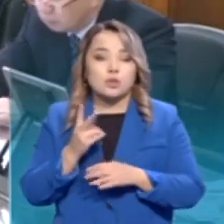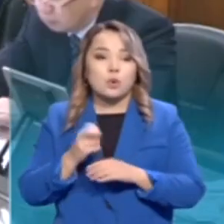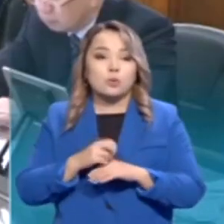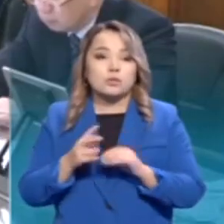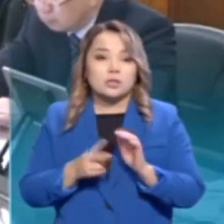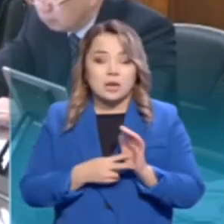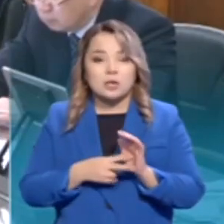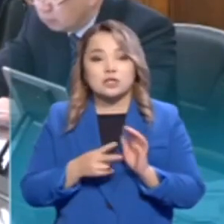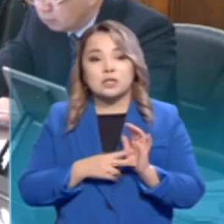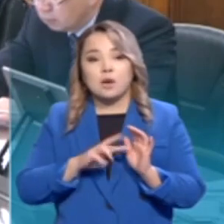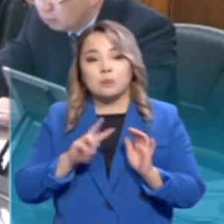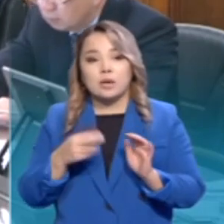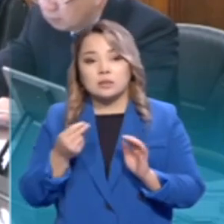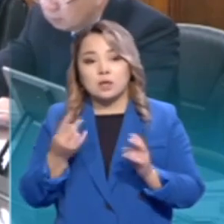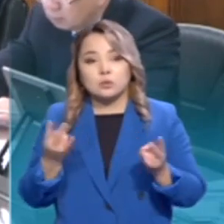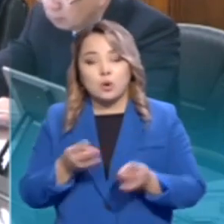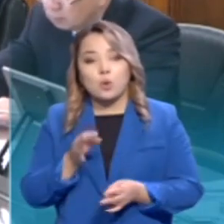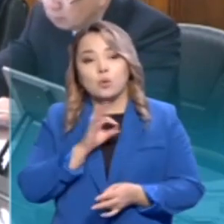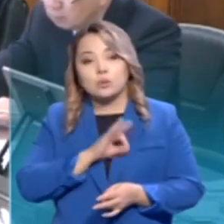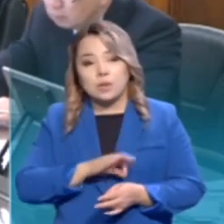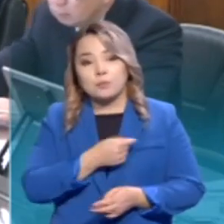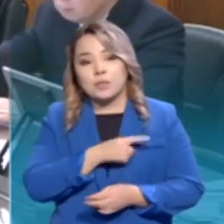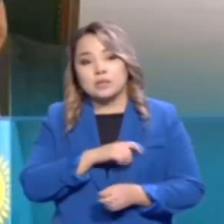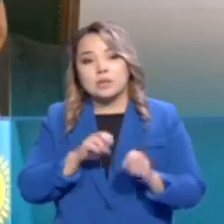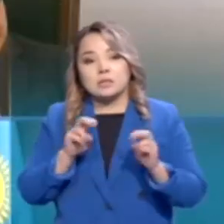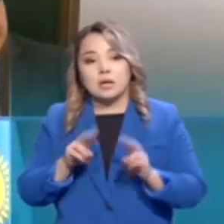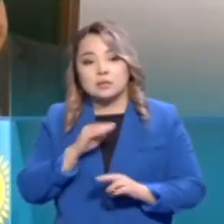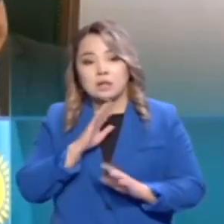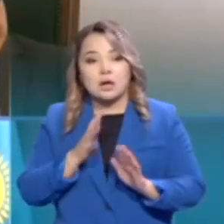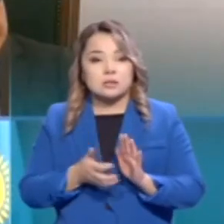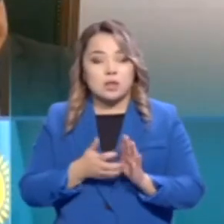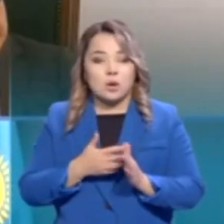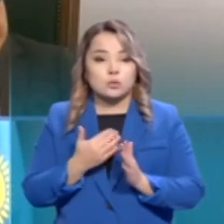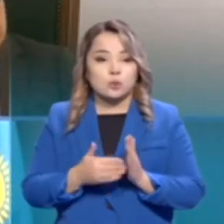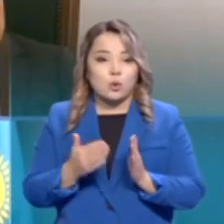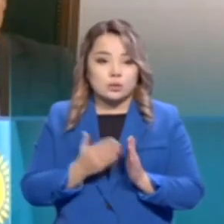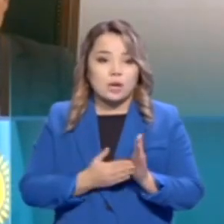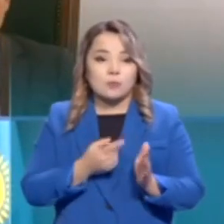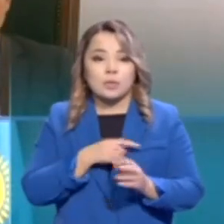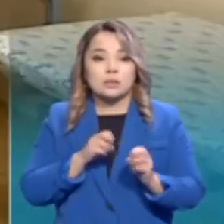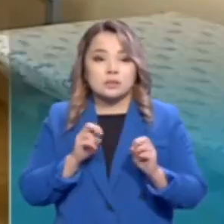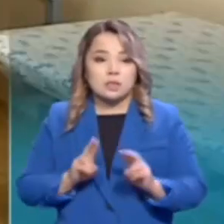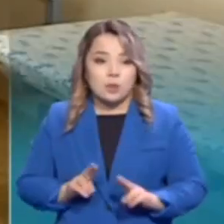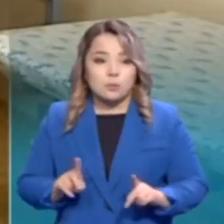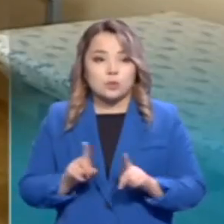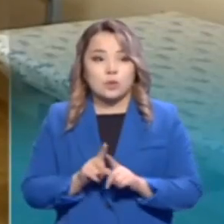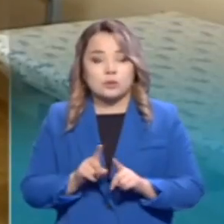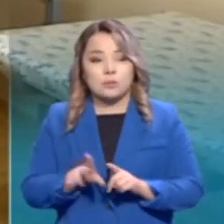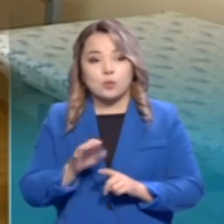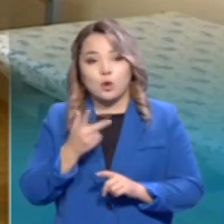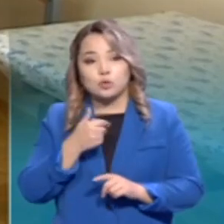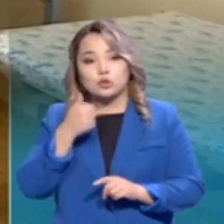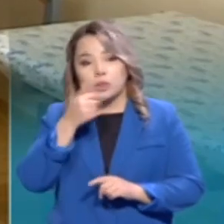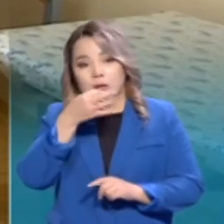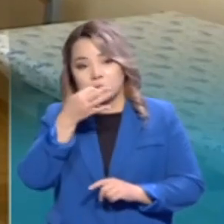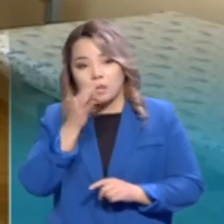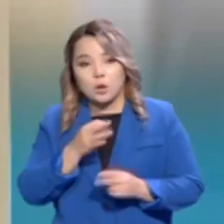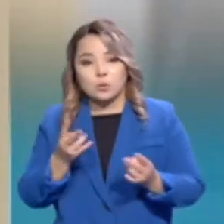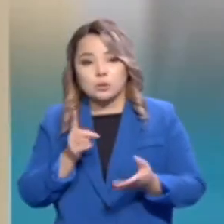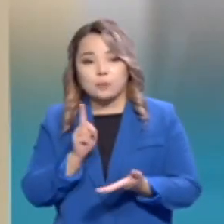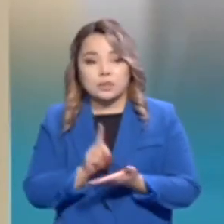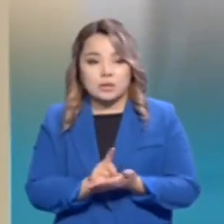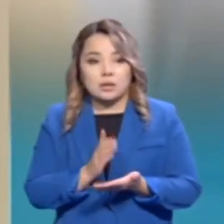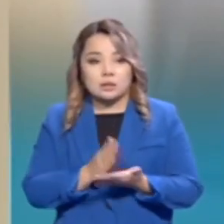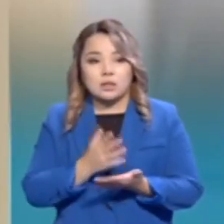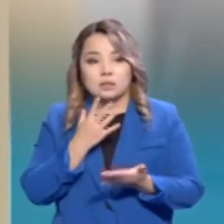217.7 миллиард теңге керек. Мұның ұтатын тұсы медицина мамандарының тапшылығы жойылады. Ауылға баратын медицина мамандарының кемінде 3 жылдық тәжірибесі болуы